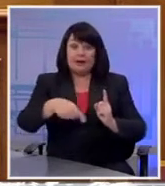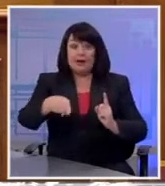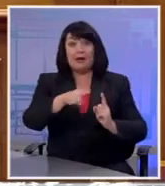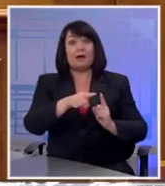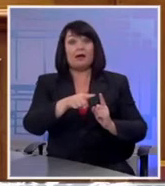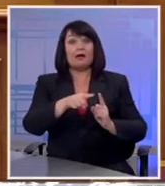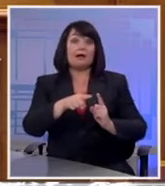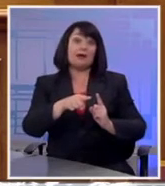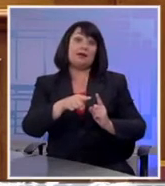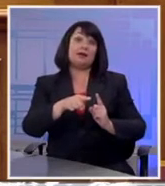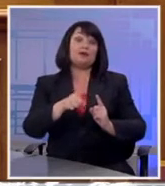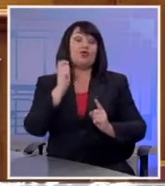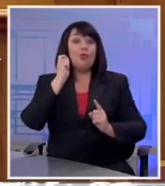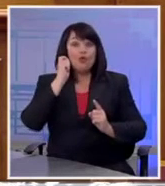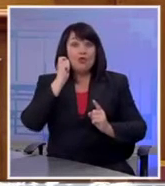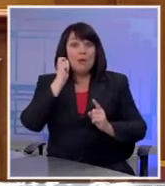Νόβα Μακεδονία.